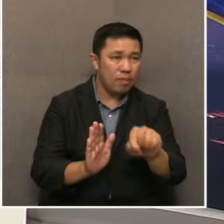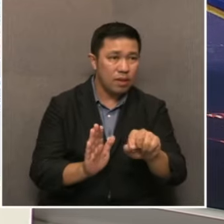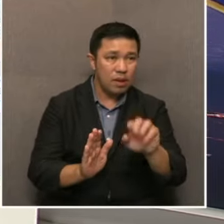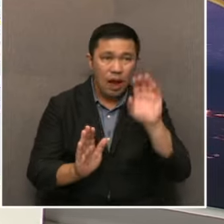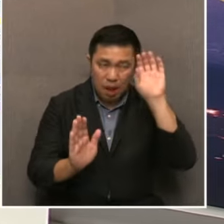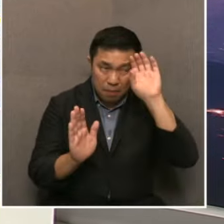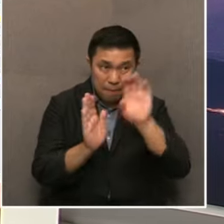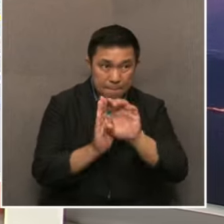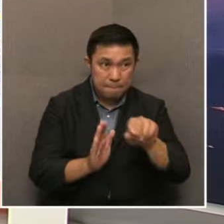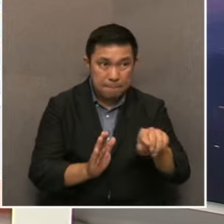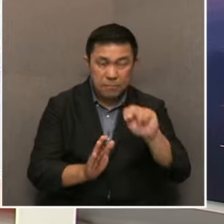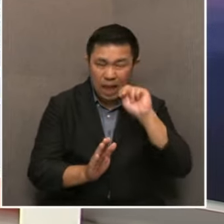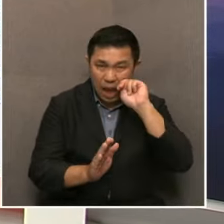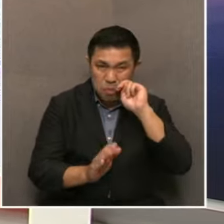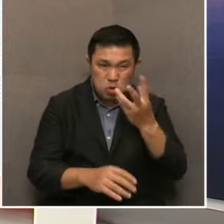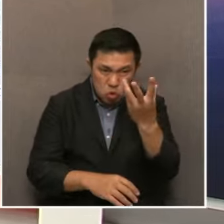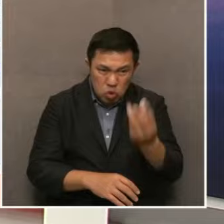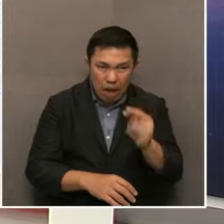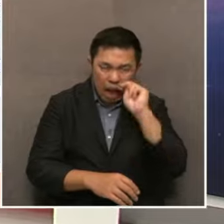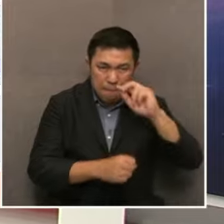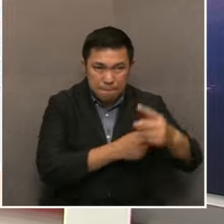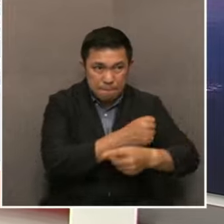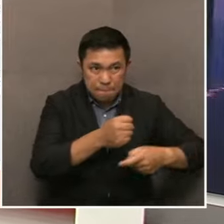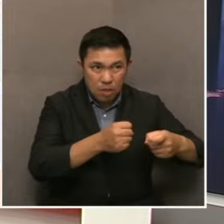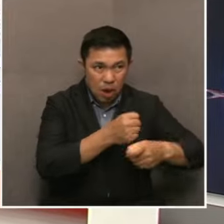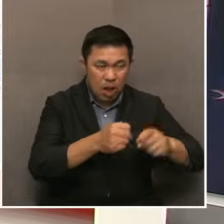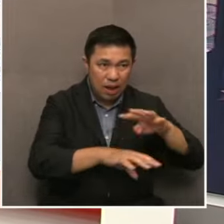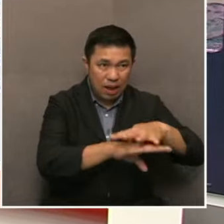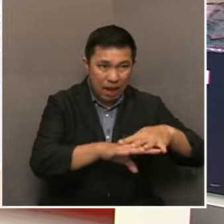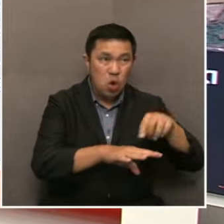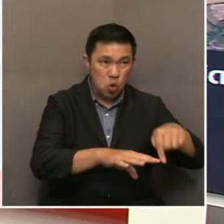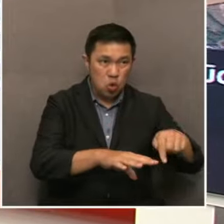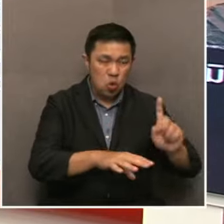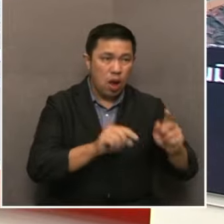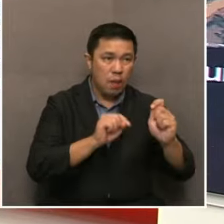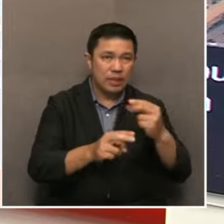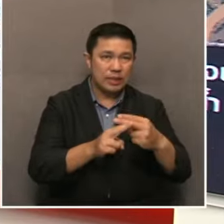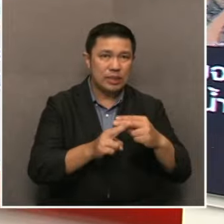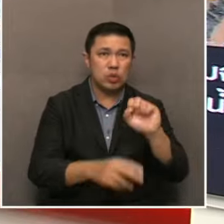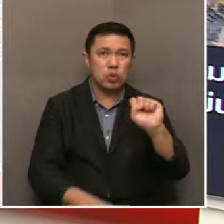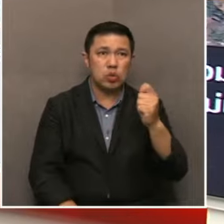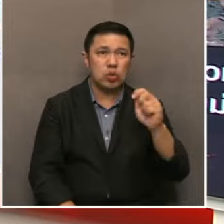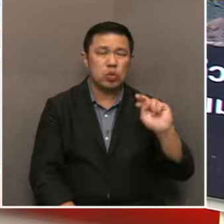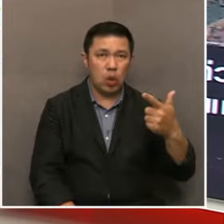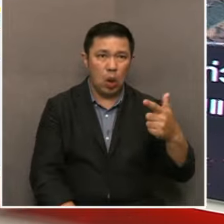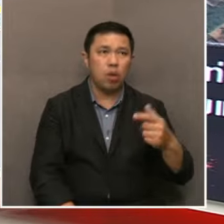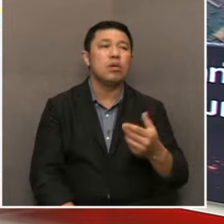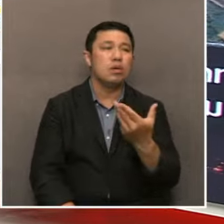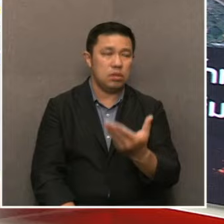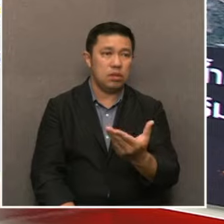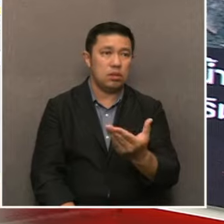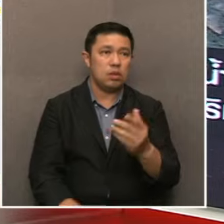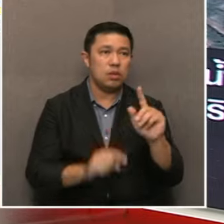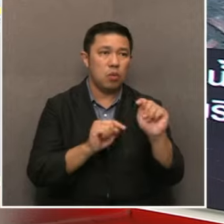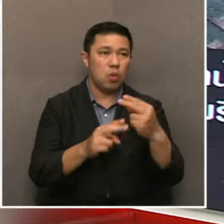น้ำยมที่ค้างในแปลงนาครับเป็นภาพที่จับในพื้นที่นะครับอำเภอ 2นะที่ตำบลห้วยหม่ายนะที่